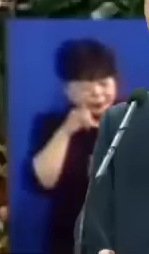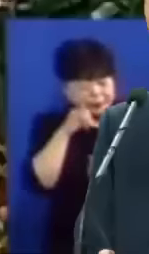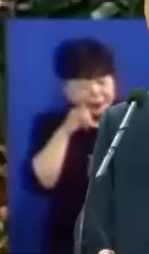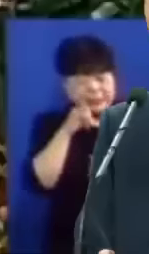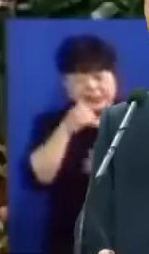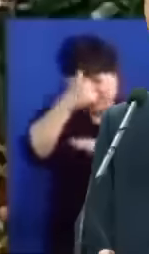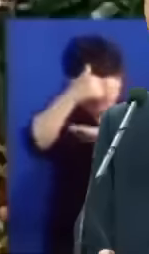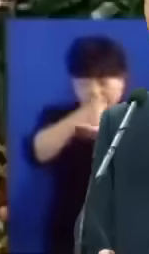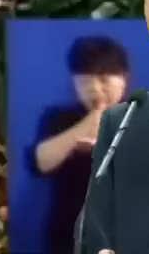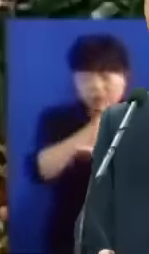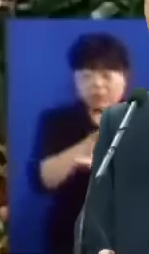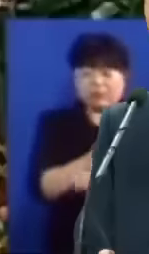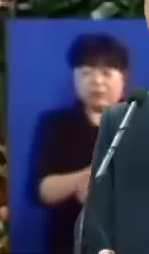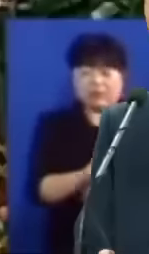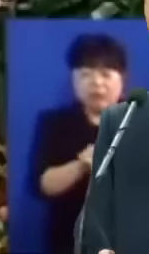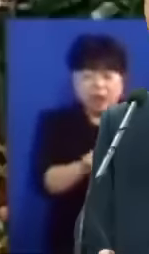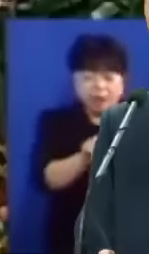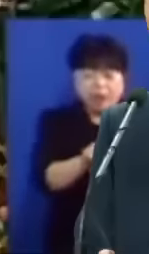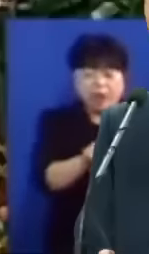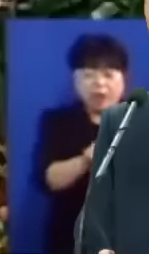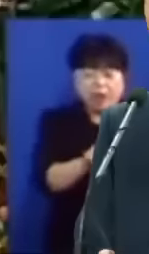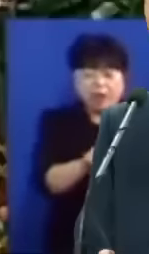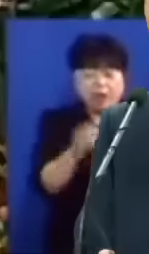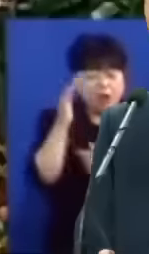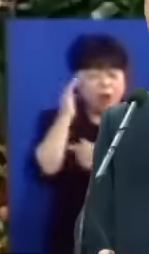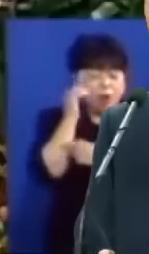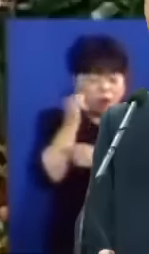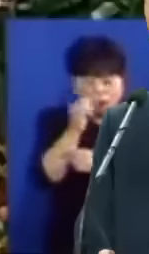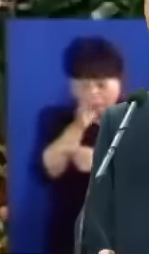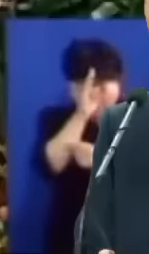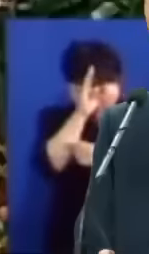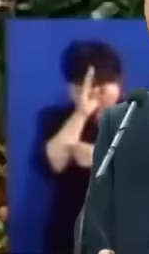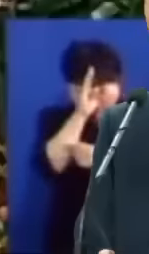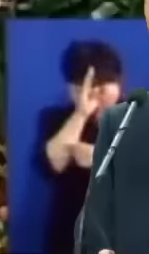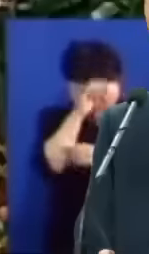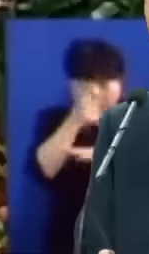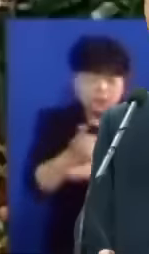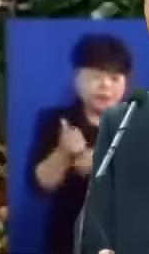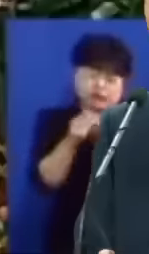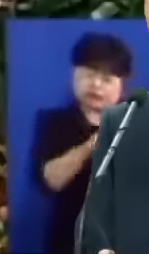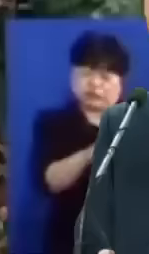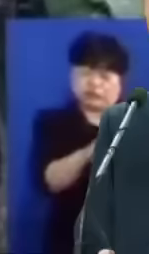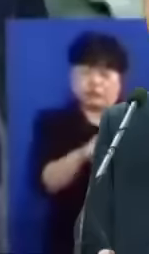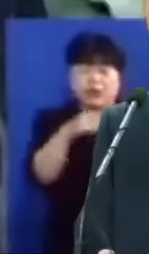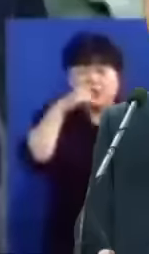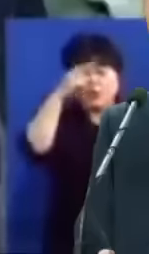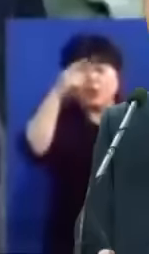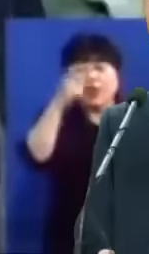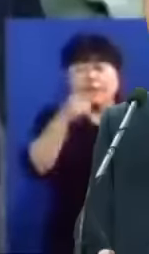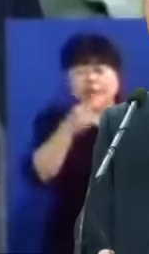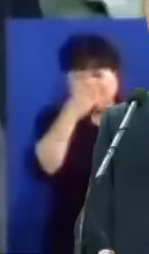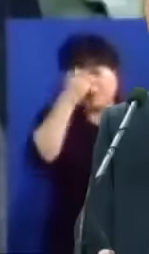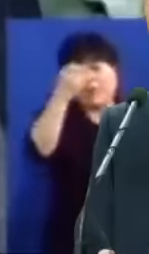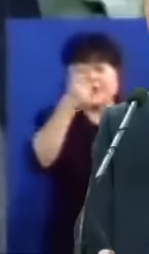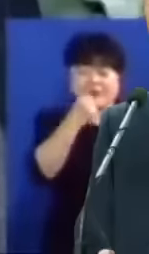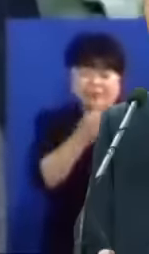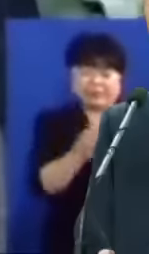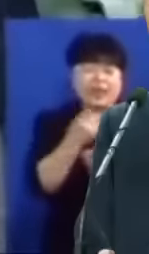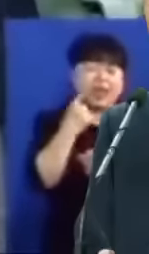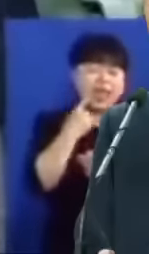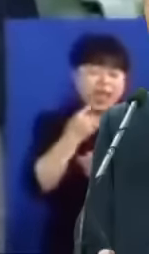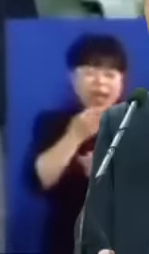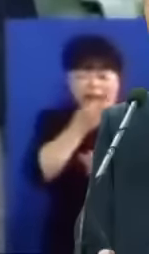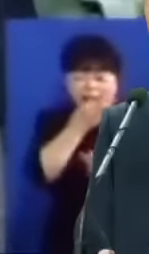허비하며 결국 성병과 종양으로 고독하게 죽음을 맞이했습니다. 그 배우가 역시 교만과 오만,